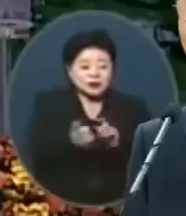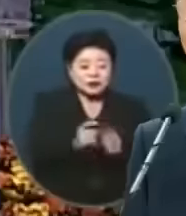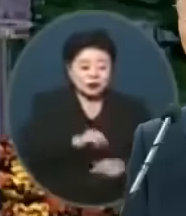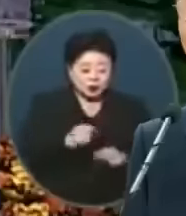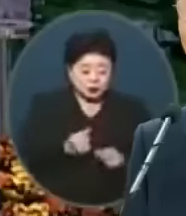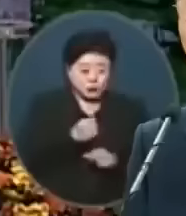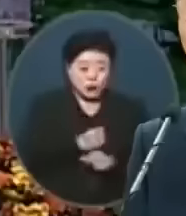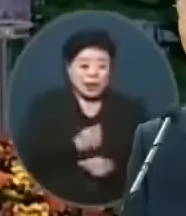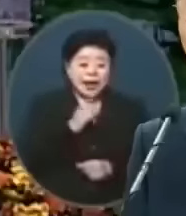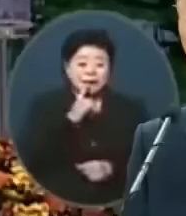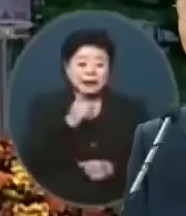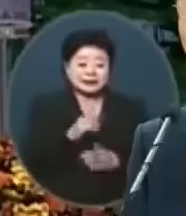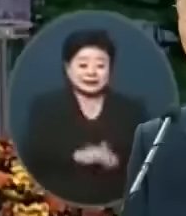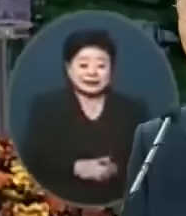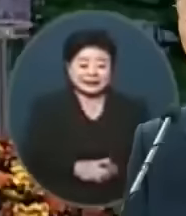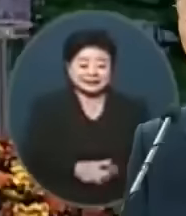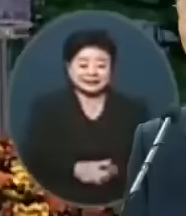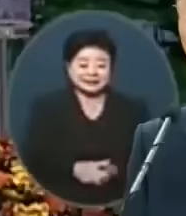복종하라.